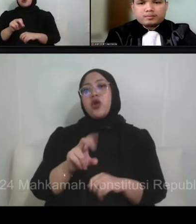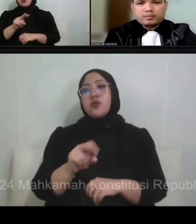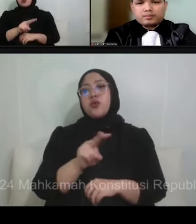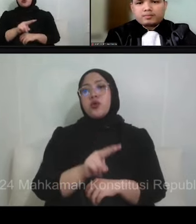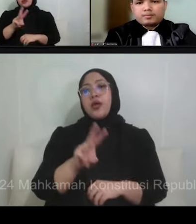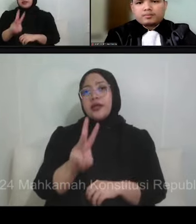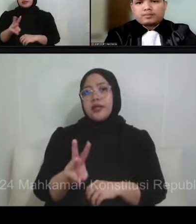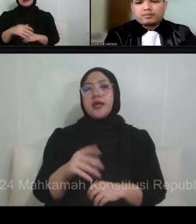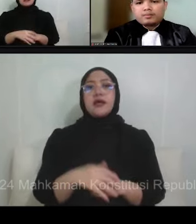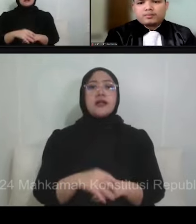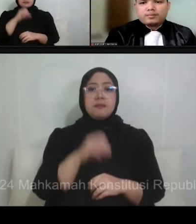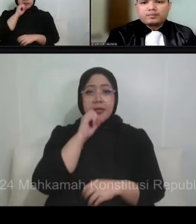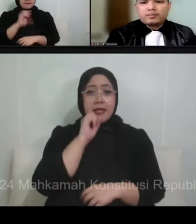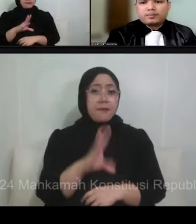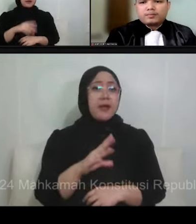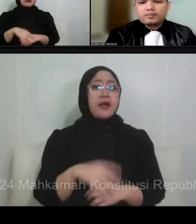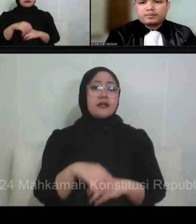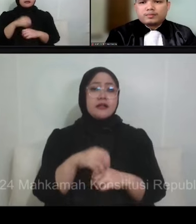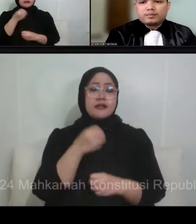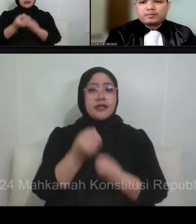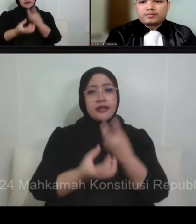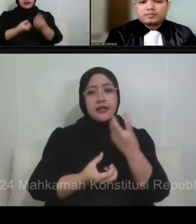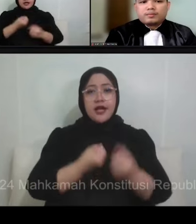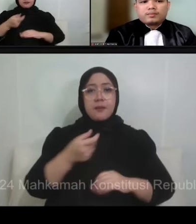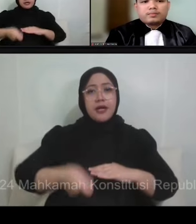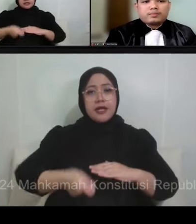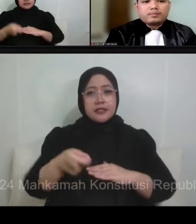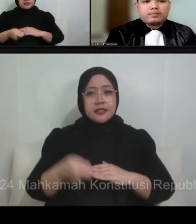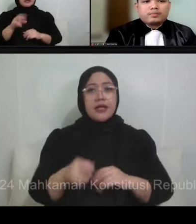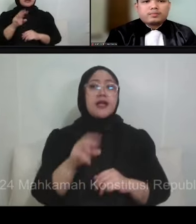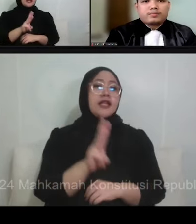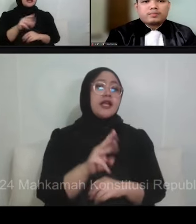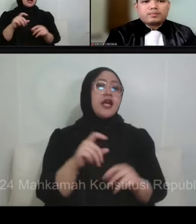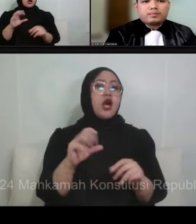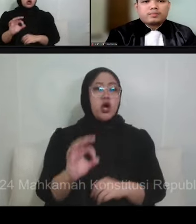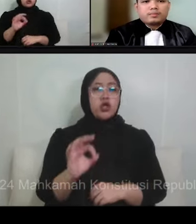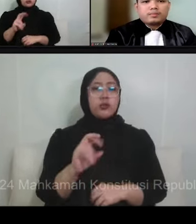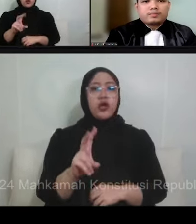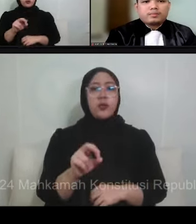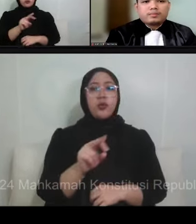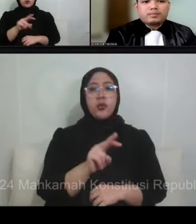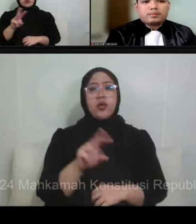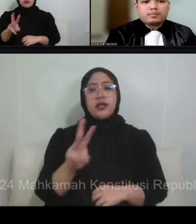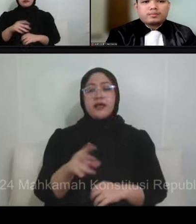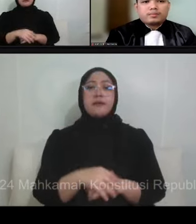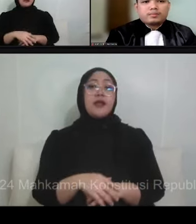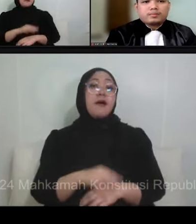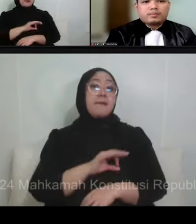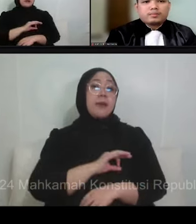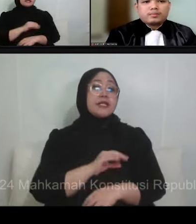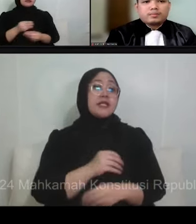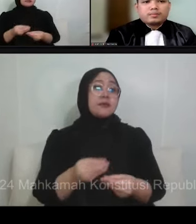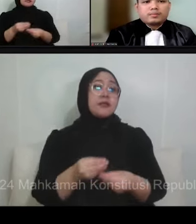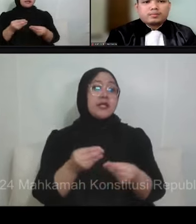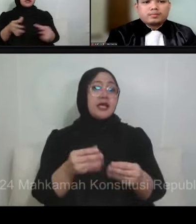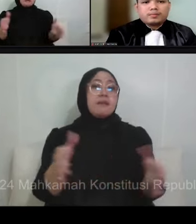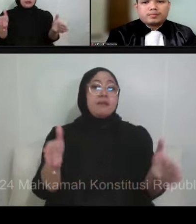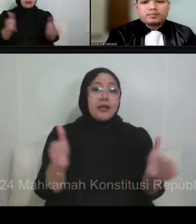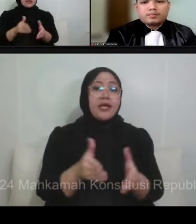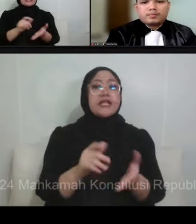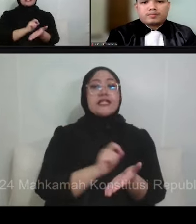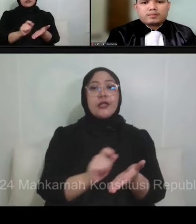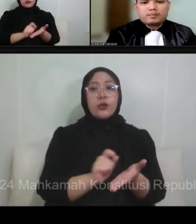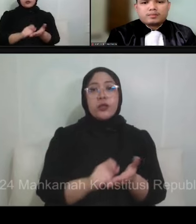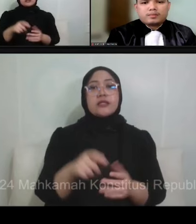serta menyampaikan keterangan dalam persidangan mahkamah pada tanggal 3 Oktober 2023 Selain itu presiden juga menyerahkan peringkasan keterangan tertulis pada tanggal 3